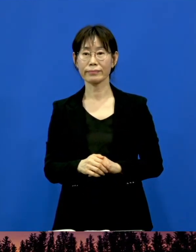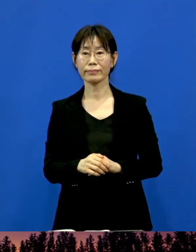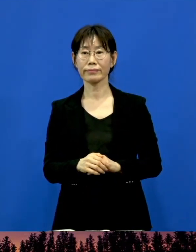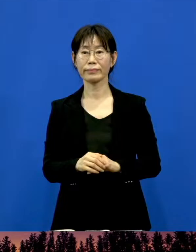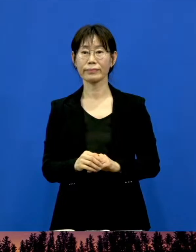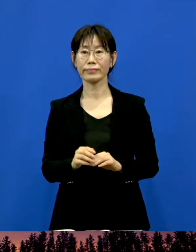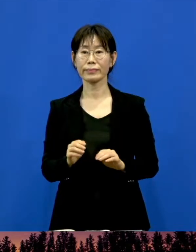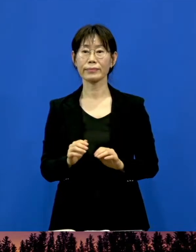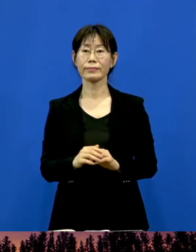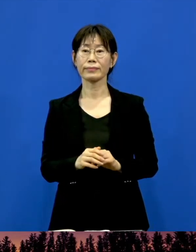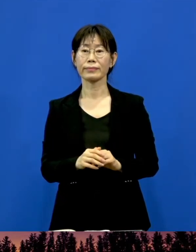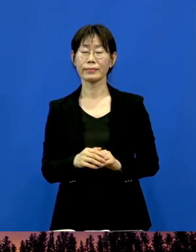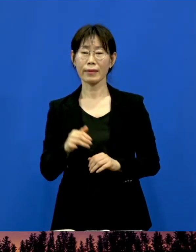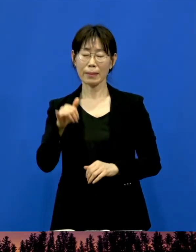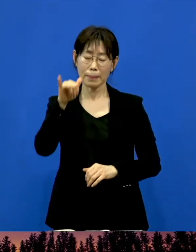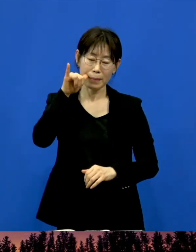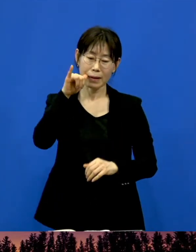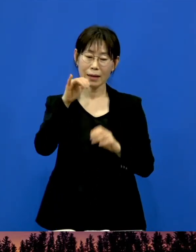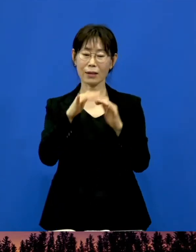재활 거기에서